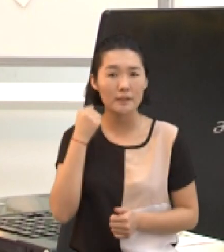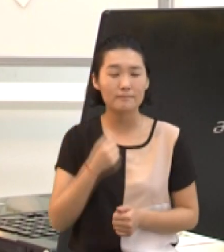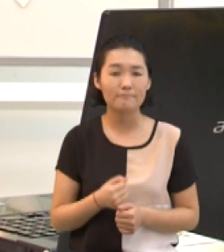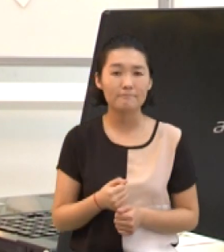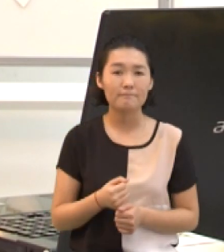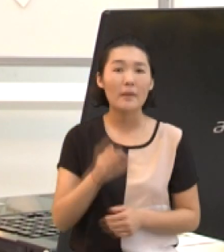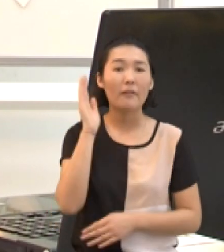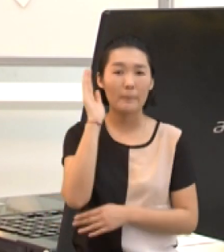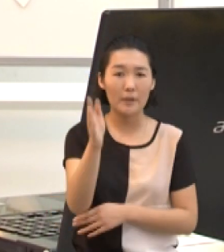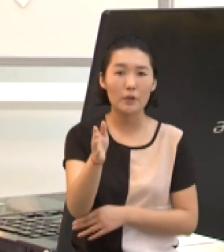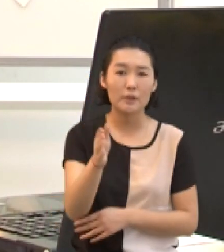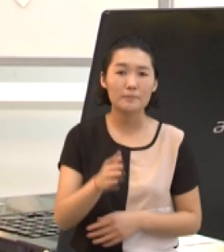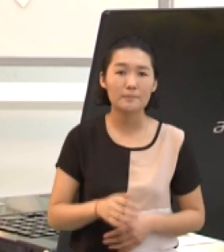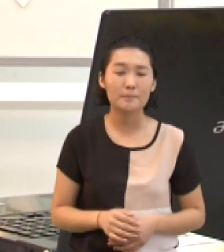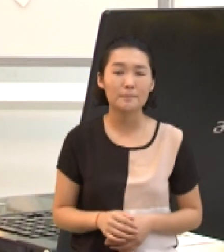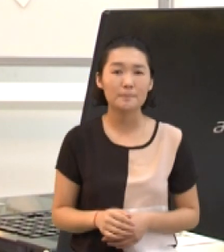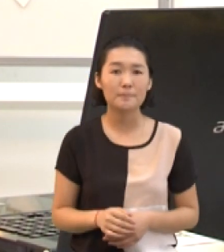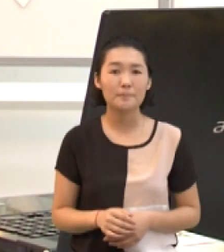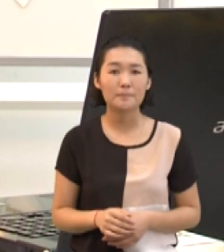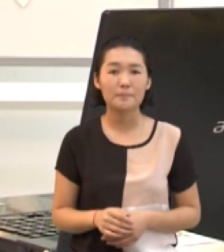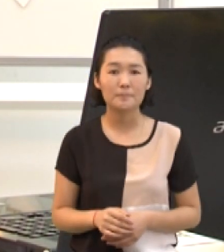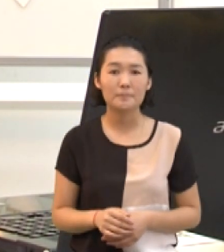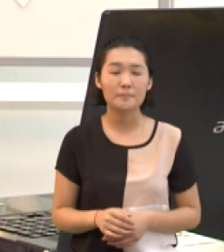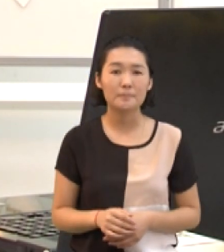Тогда вперед!